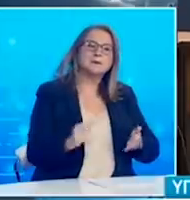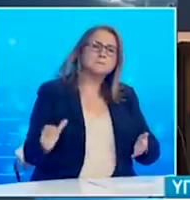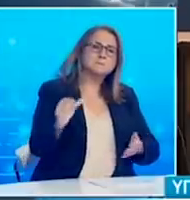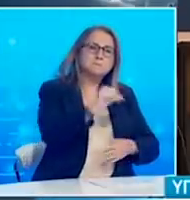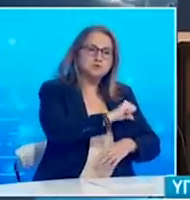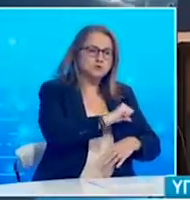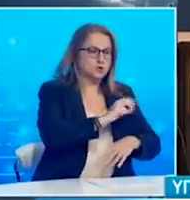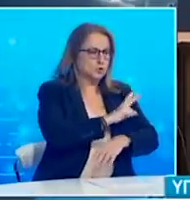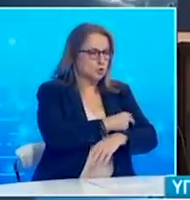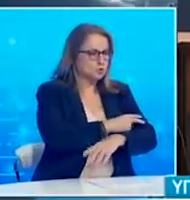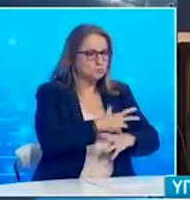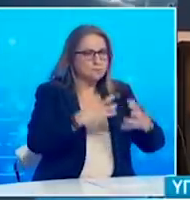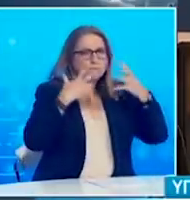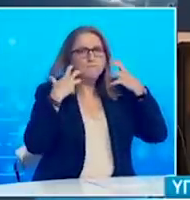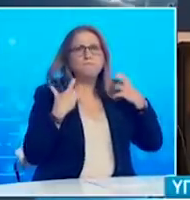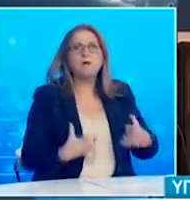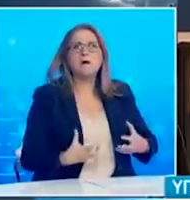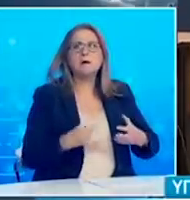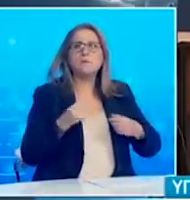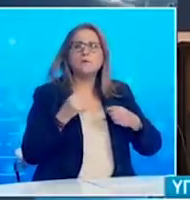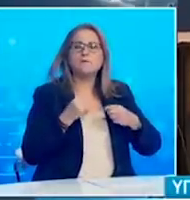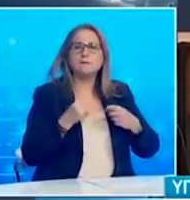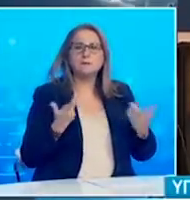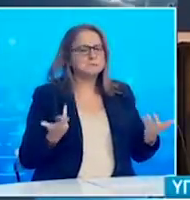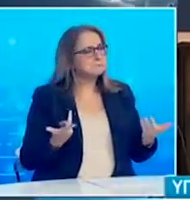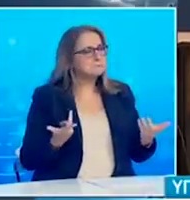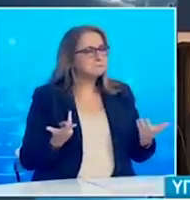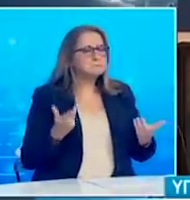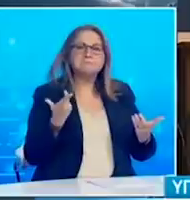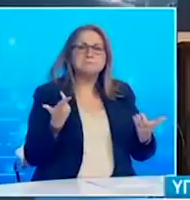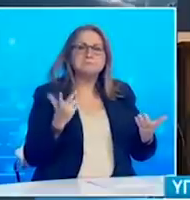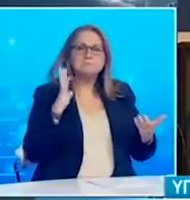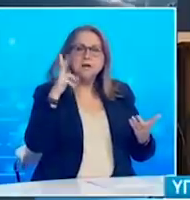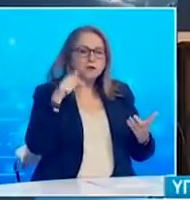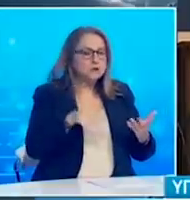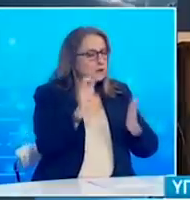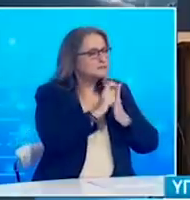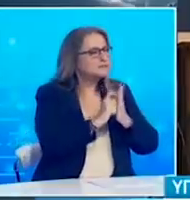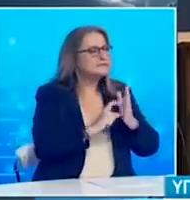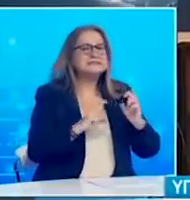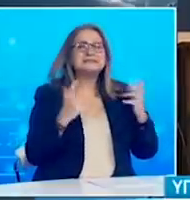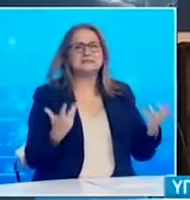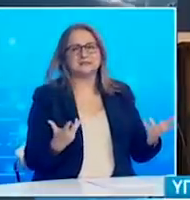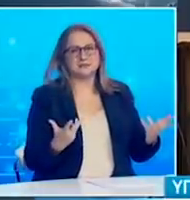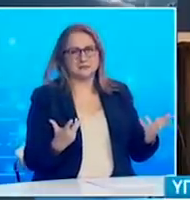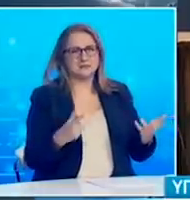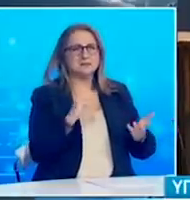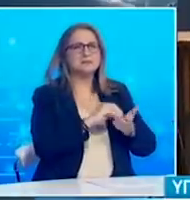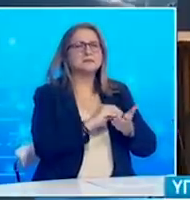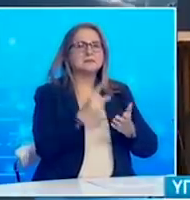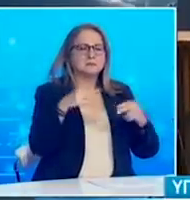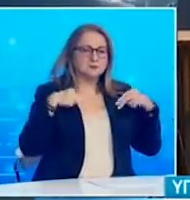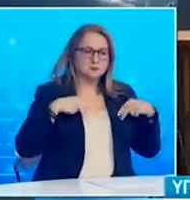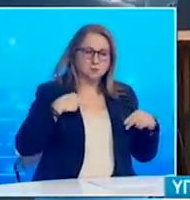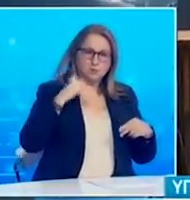σοβαρά προβλήματα στην καρδιά, στην αρμονές. Θέλω να μου πείτε τι στοιχεία έχουμε μέχρι στιγμής γι' αυτό. αυτό. Και μία ερώτηση για τον υπουργό, τον